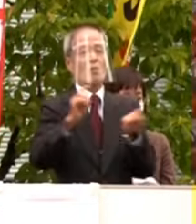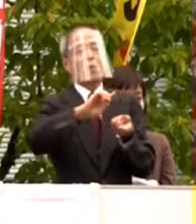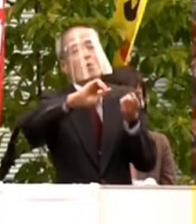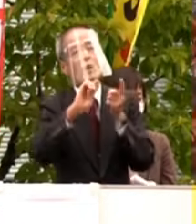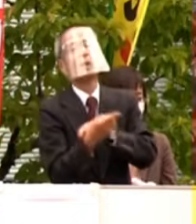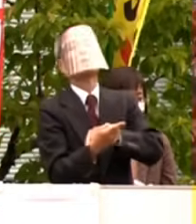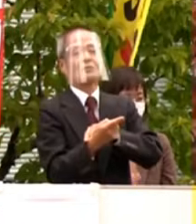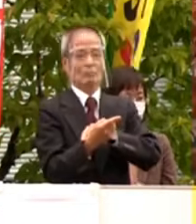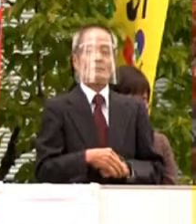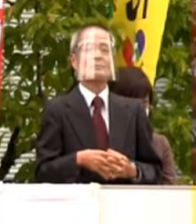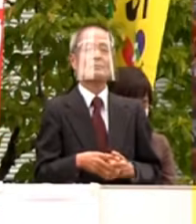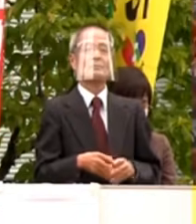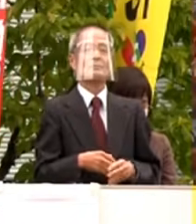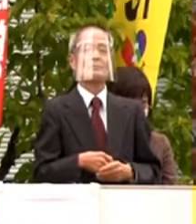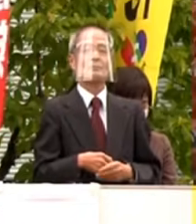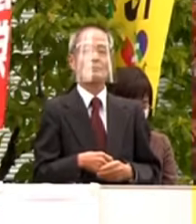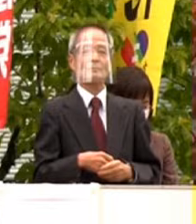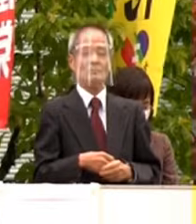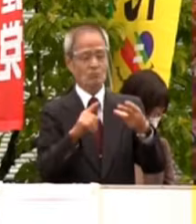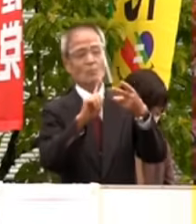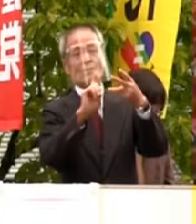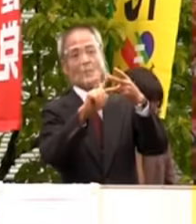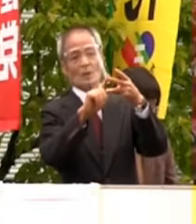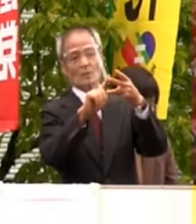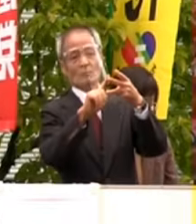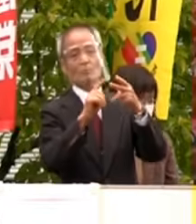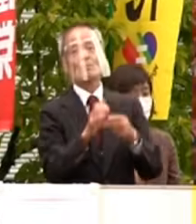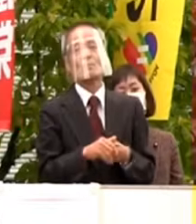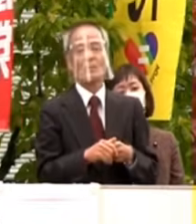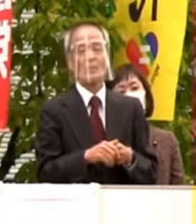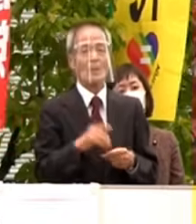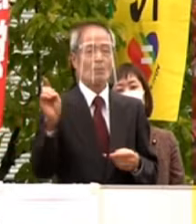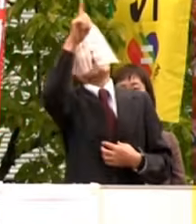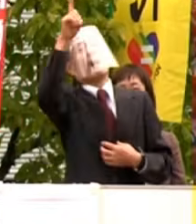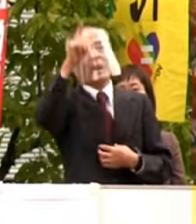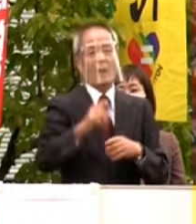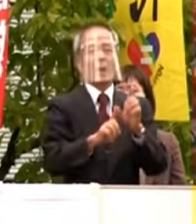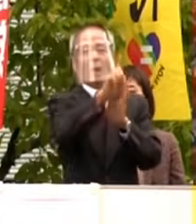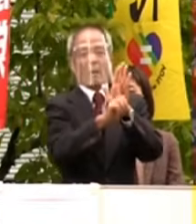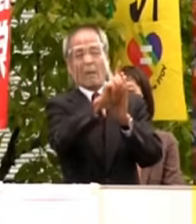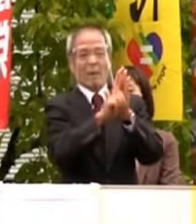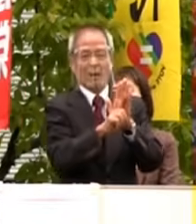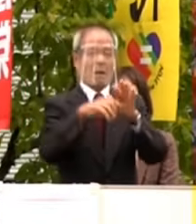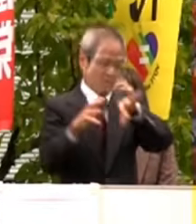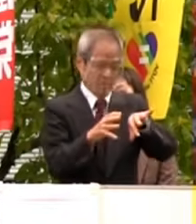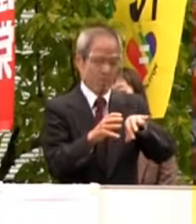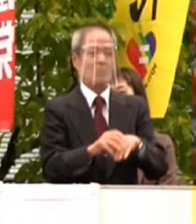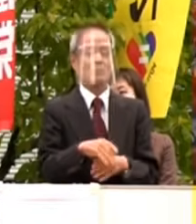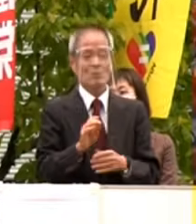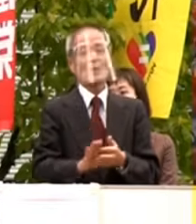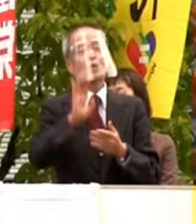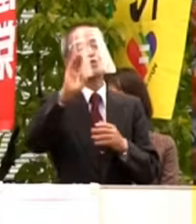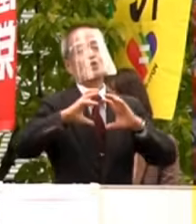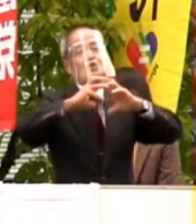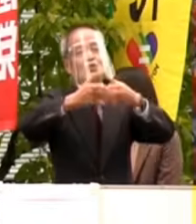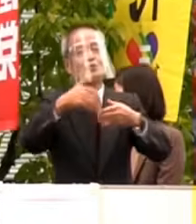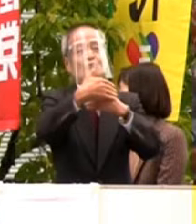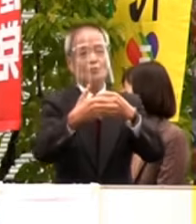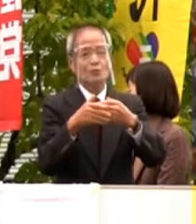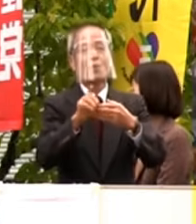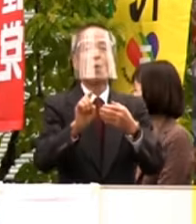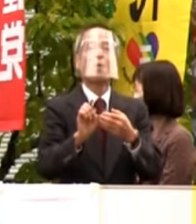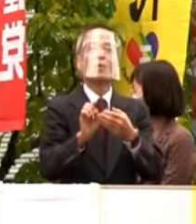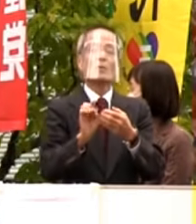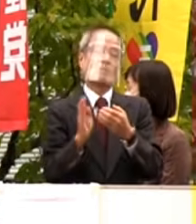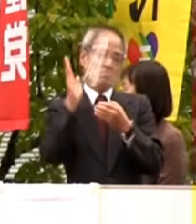か。第二は、皆さん、気候危機を打開して地球の未来に責任を持つ政